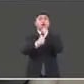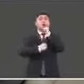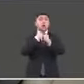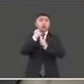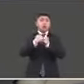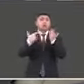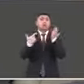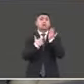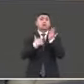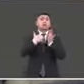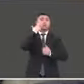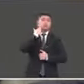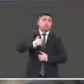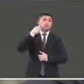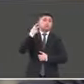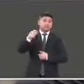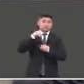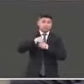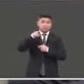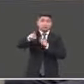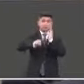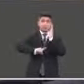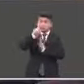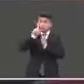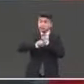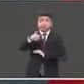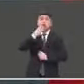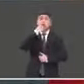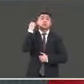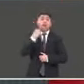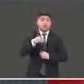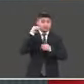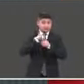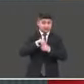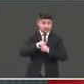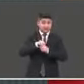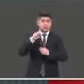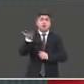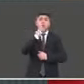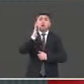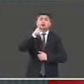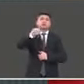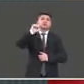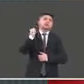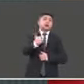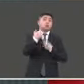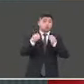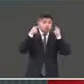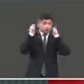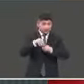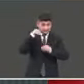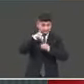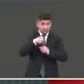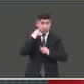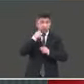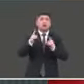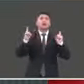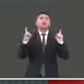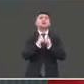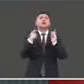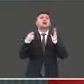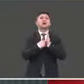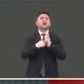Teknoloji Bakanlığı mızda bu başarıların kalıcı olması ve daha ileriye taşınması için kısa adı